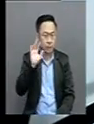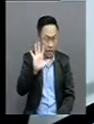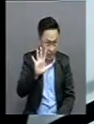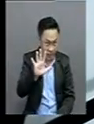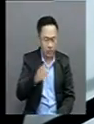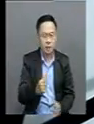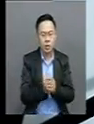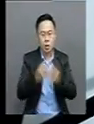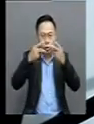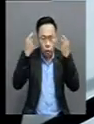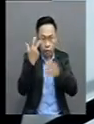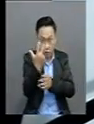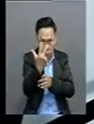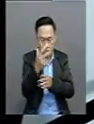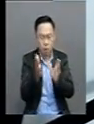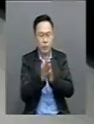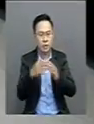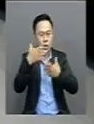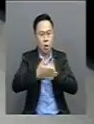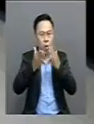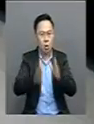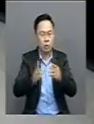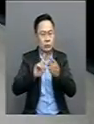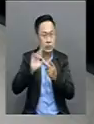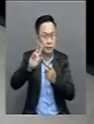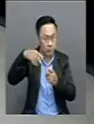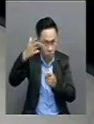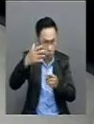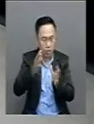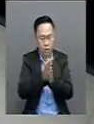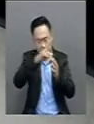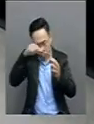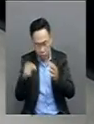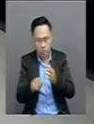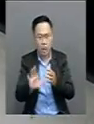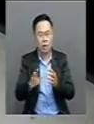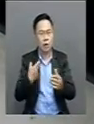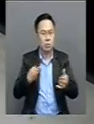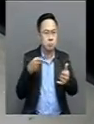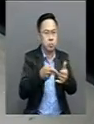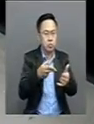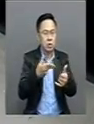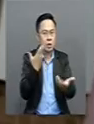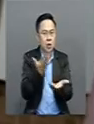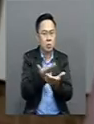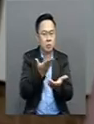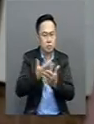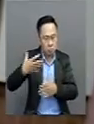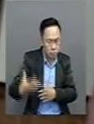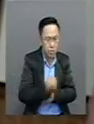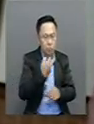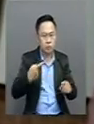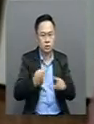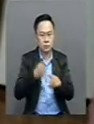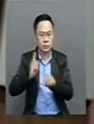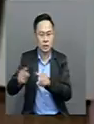ชั้น7ก่อนนะครับพังเข้าไปแล้วก็ลงไปปล้นต่อที่ชั้น5ได้ทรัพย์สินไปด้วยแล้วก็มีคนที่ได้รับบาดเจ็บด้วยครับ